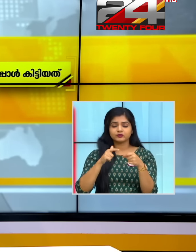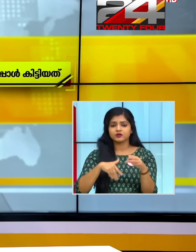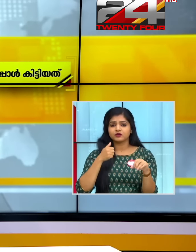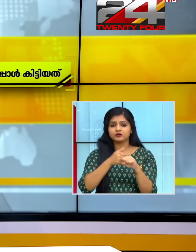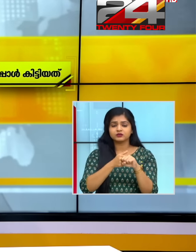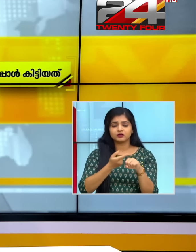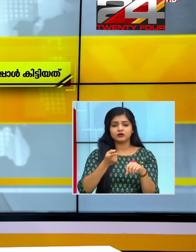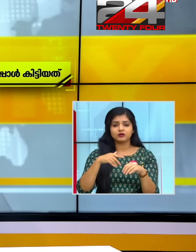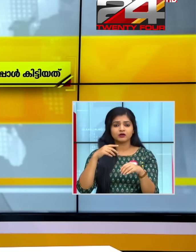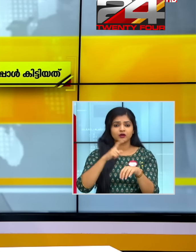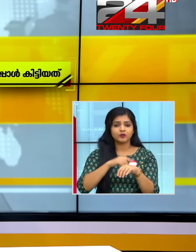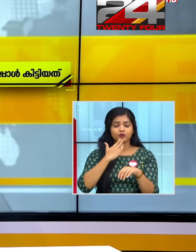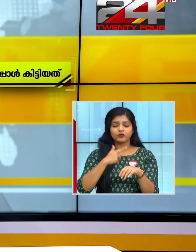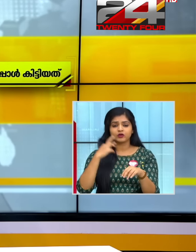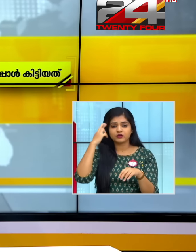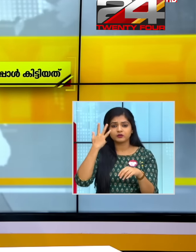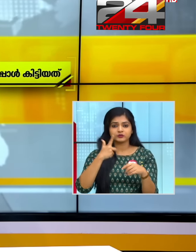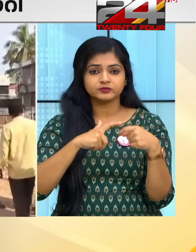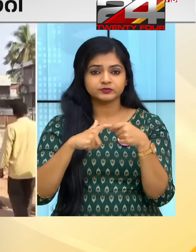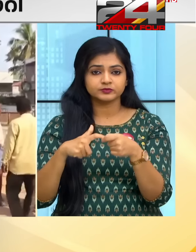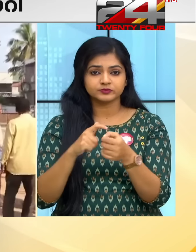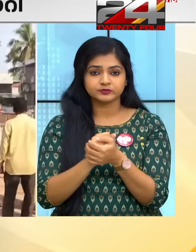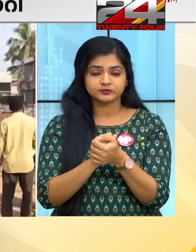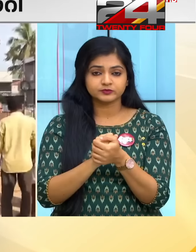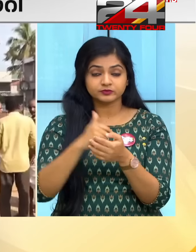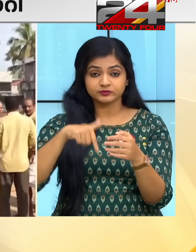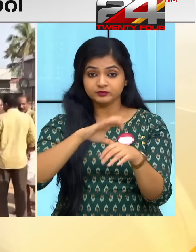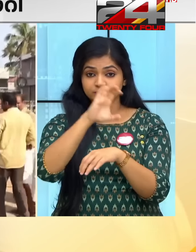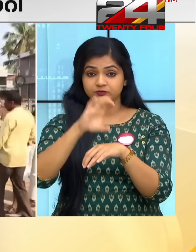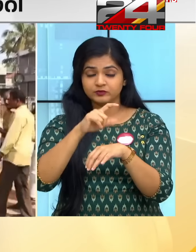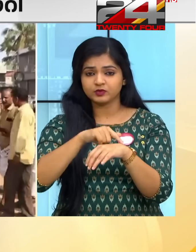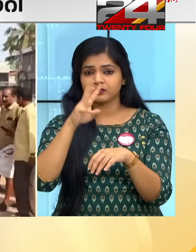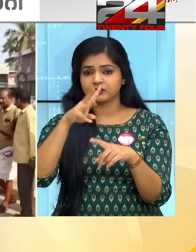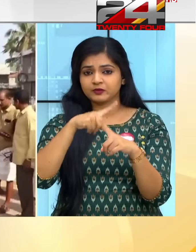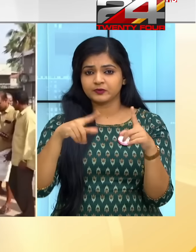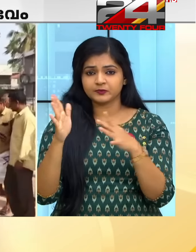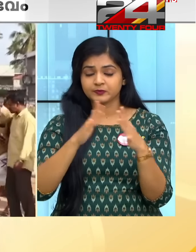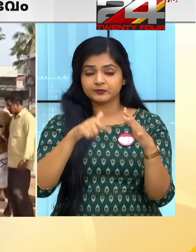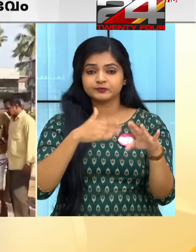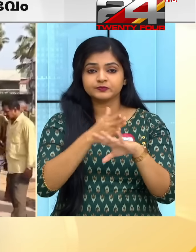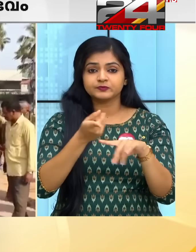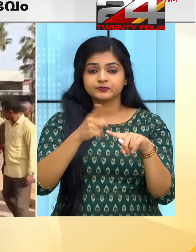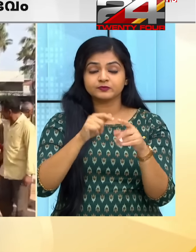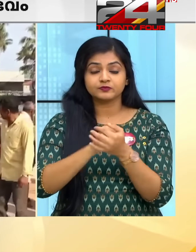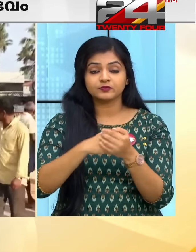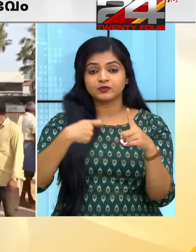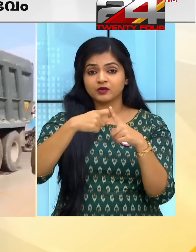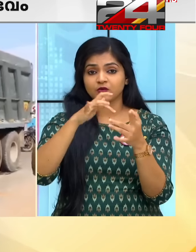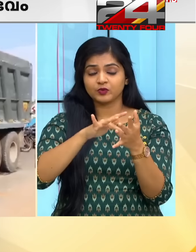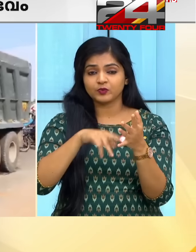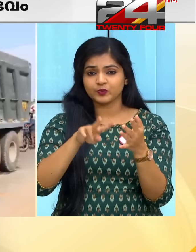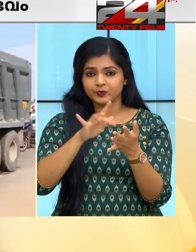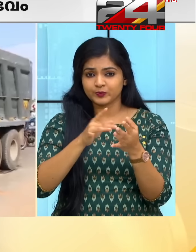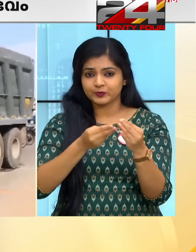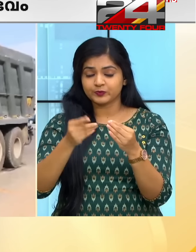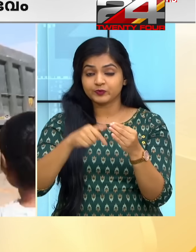അപകടം? ഈ അപകടം എങ്ങനെയാണ് ഉണ്ടായത്? പ്രവിത, ഇന്ന് വൈകിട്ട് 3:30 മണിയോടെയാണ് അപകടമുണ്ടായത്. കഴക്കൂട്ടം വെട്ടറോഡ്